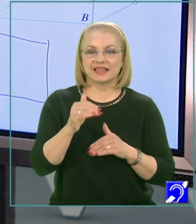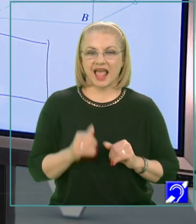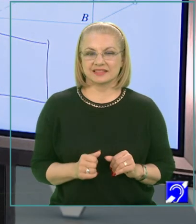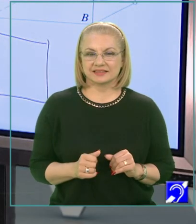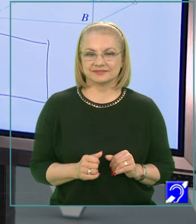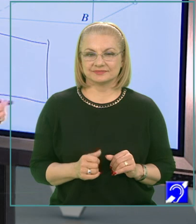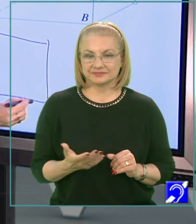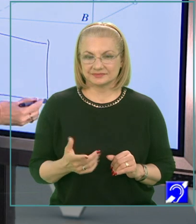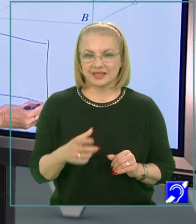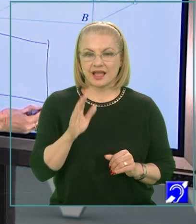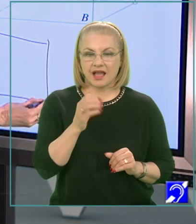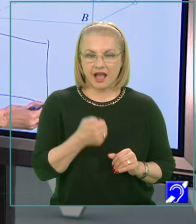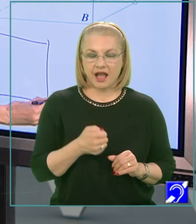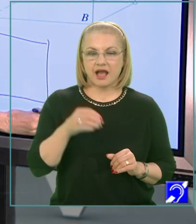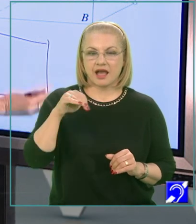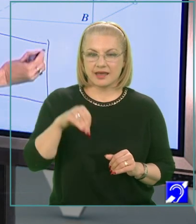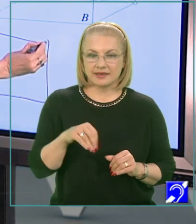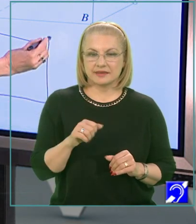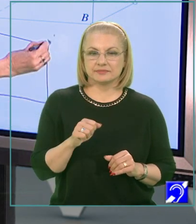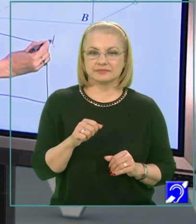pătrat, nu-i așa?